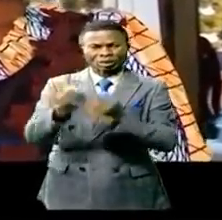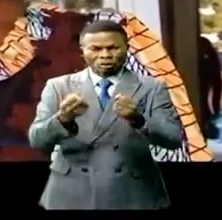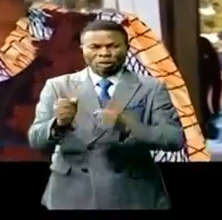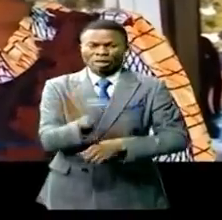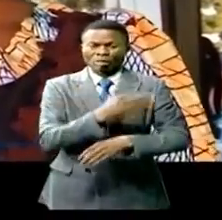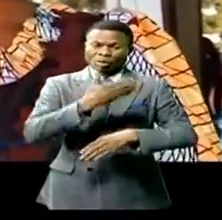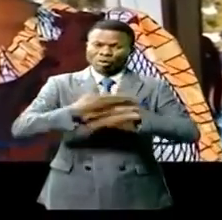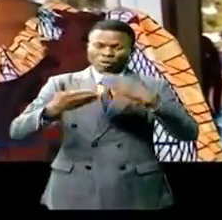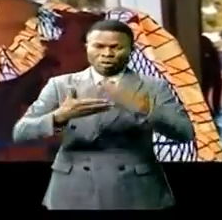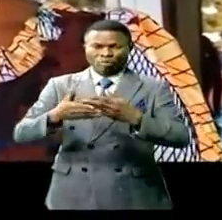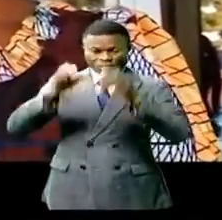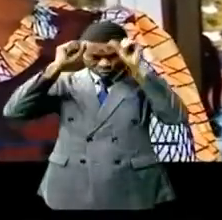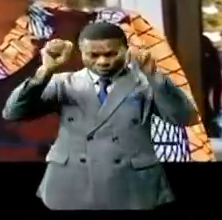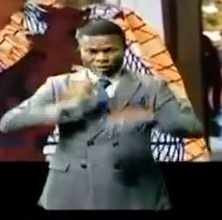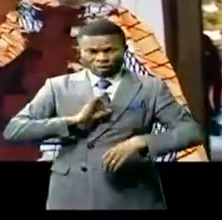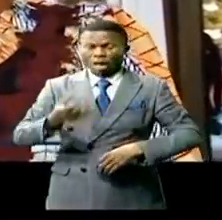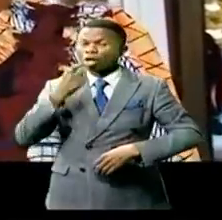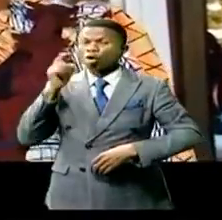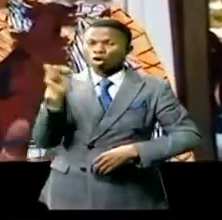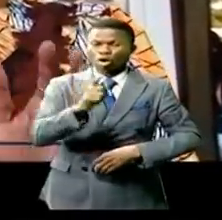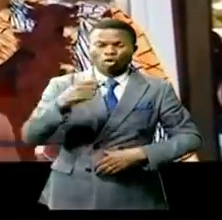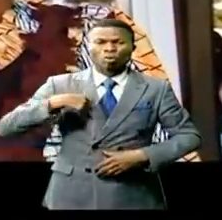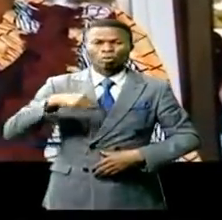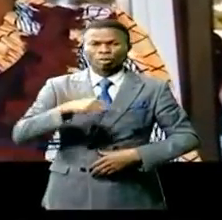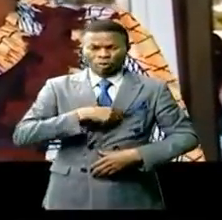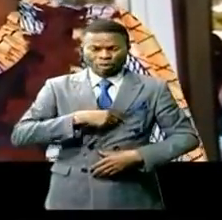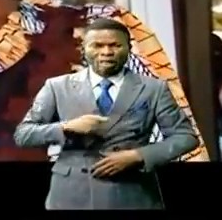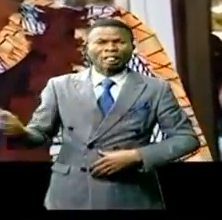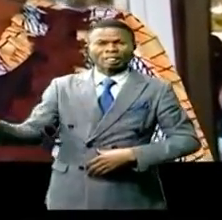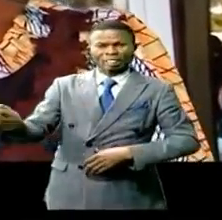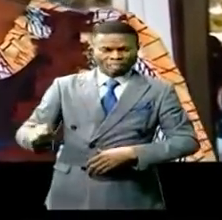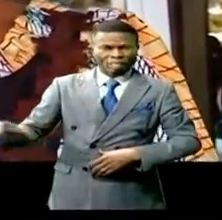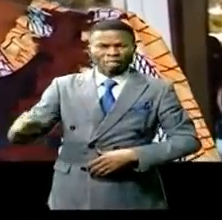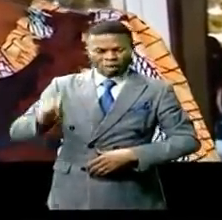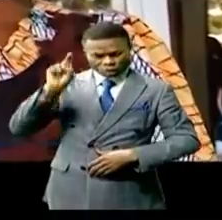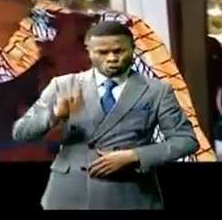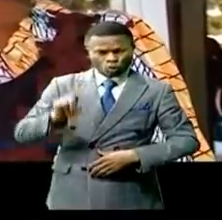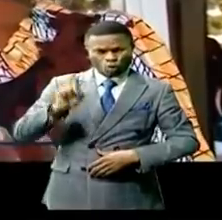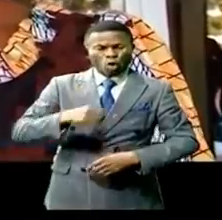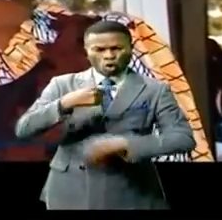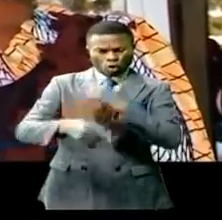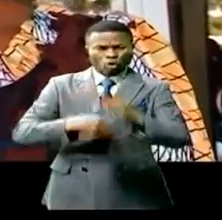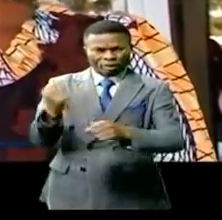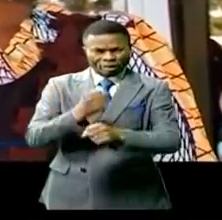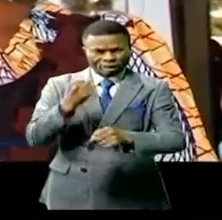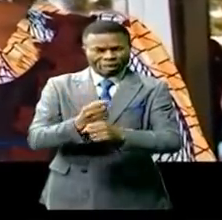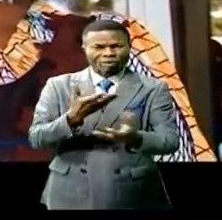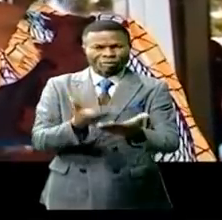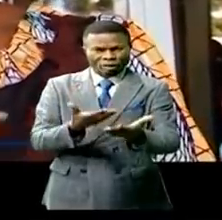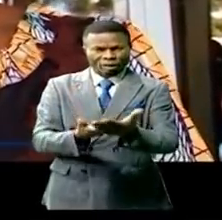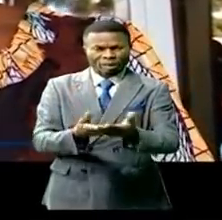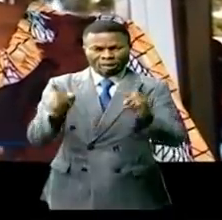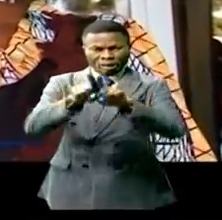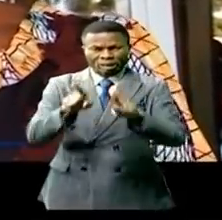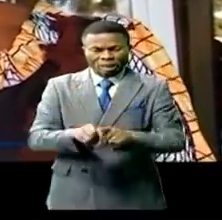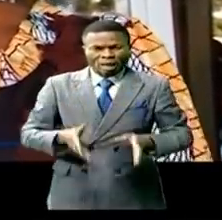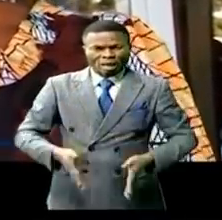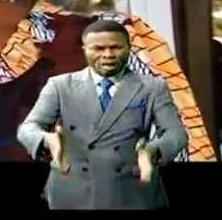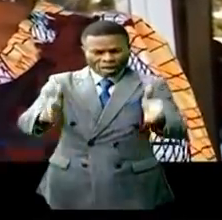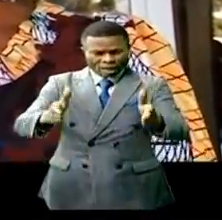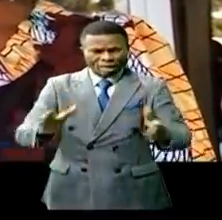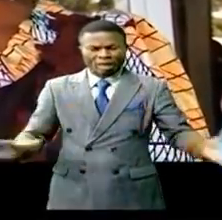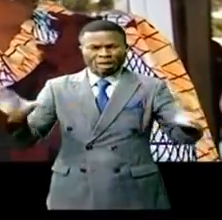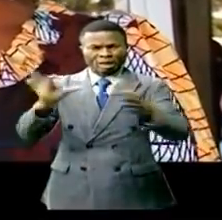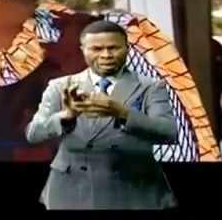il nous a donné le mot d'ordre à ce que les territoires doivent commencer à briller ainsi que le roots pirelli